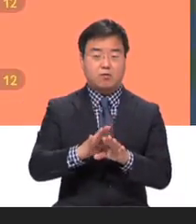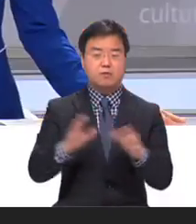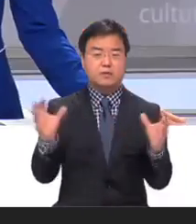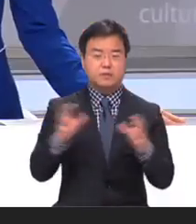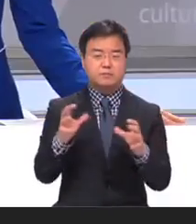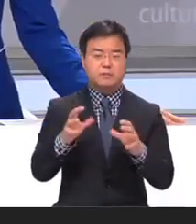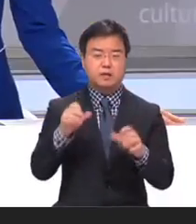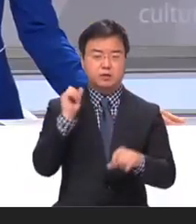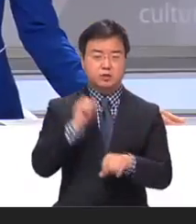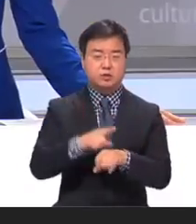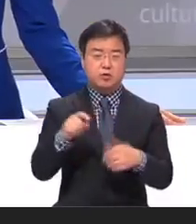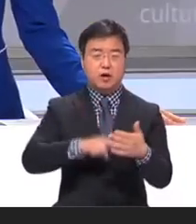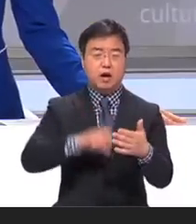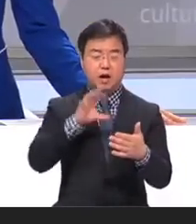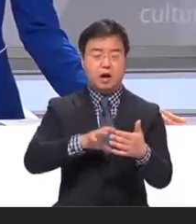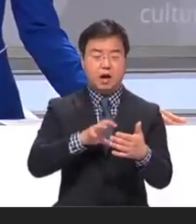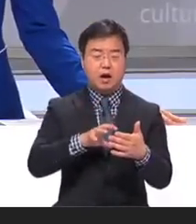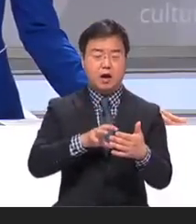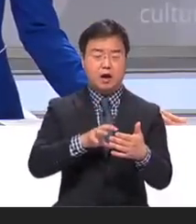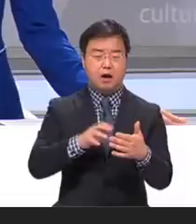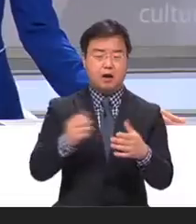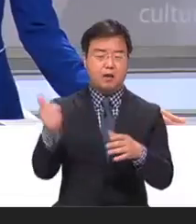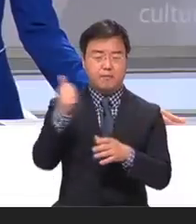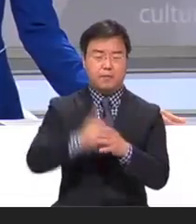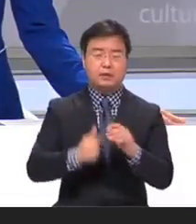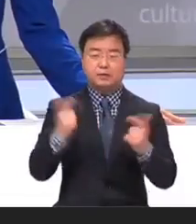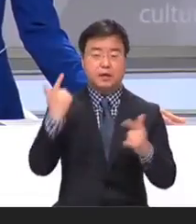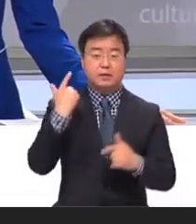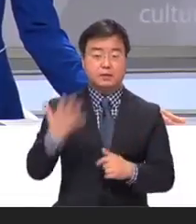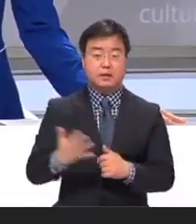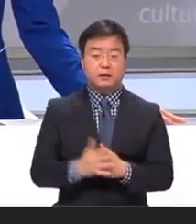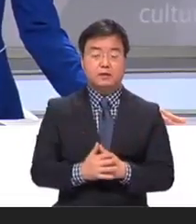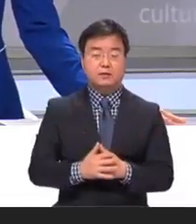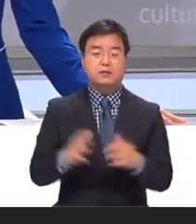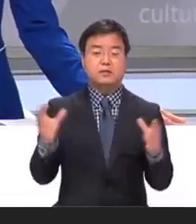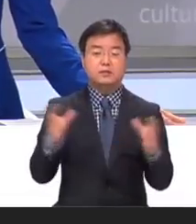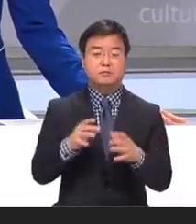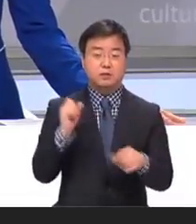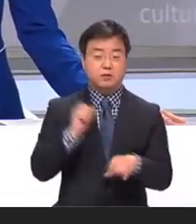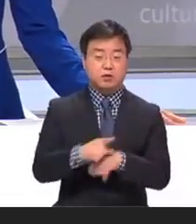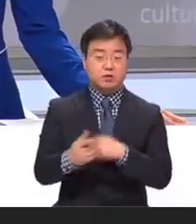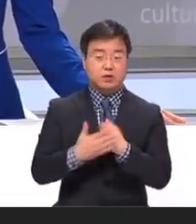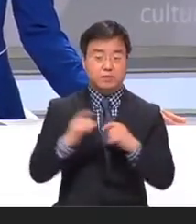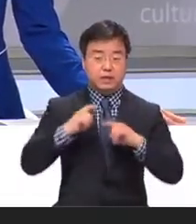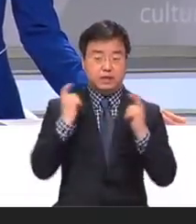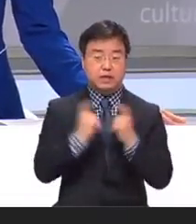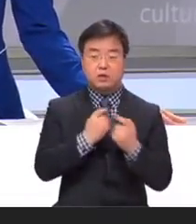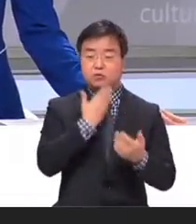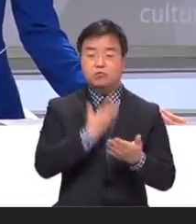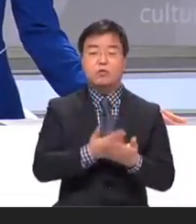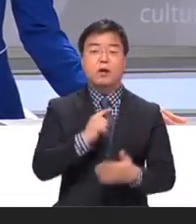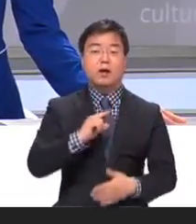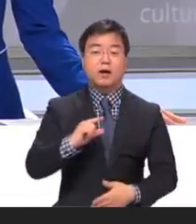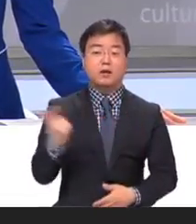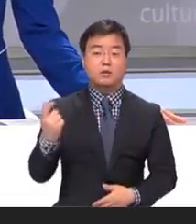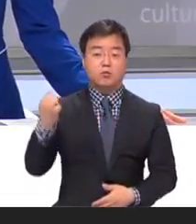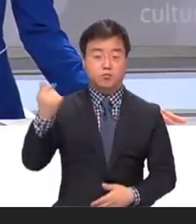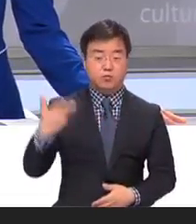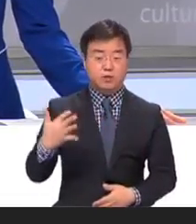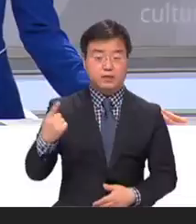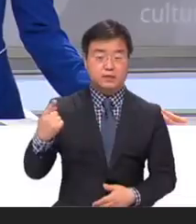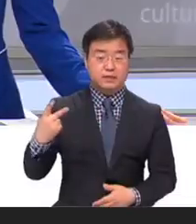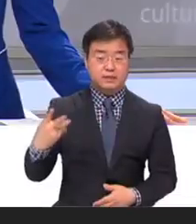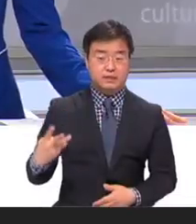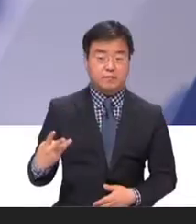집단성 속으로 함몰되는 것이 아닌가. 집단성 속으로 들어가다 보니까 개인이 중요한 게 아니라 기수가 중요해지는 겁니다. 네. 1기,